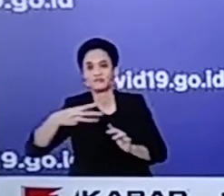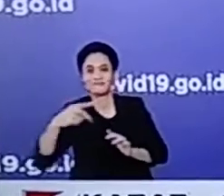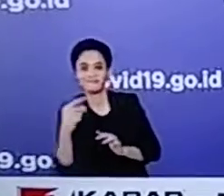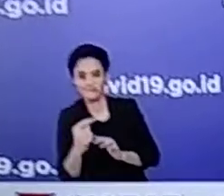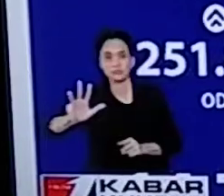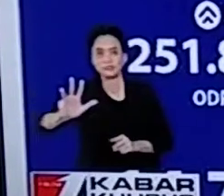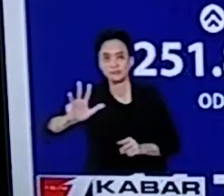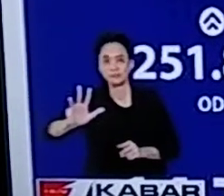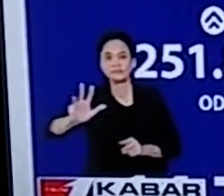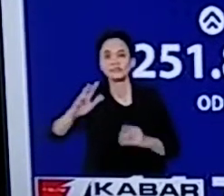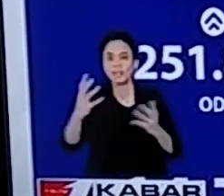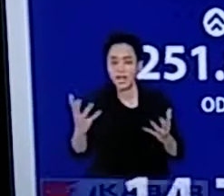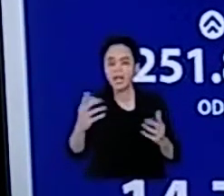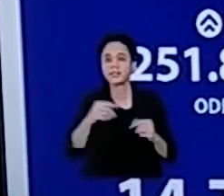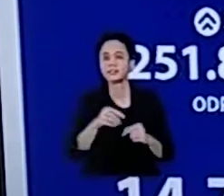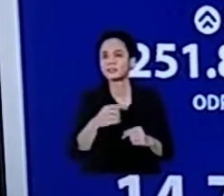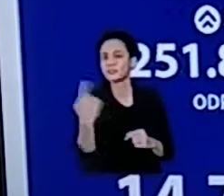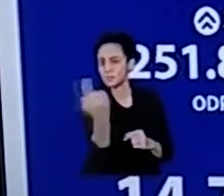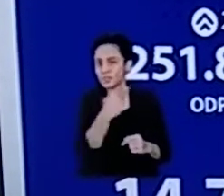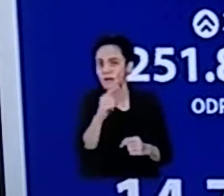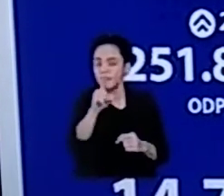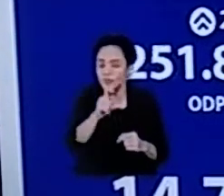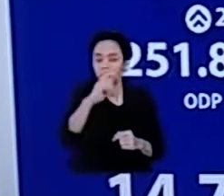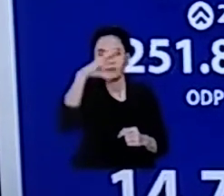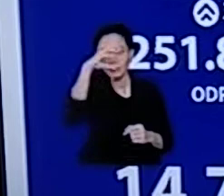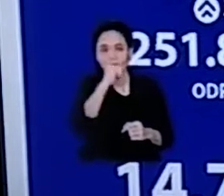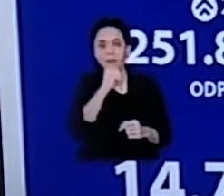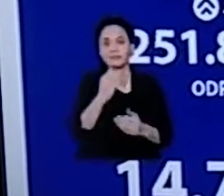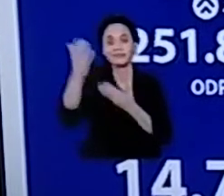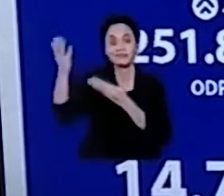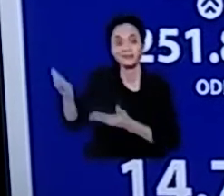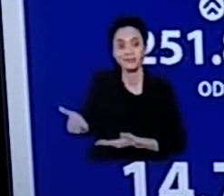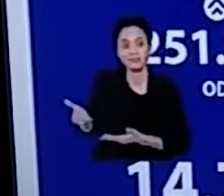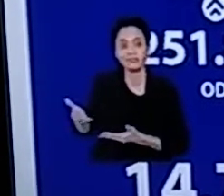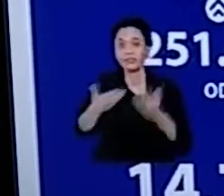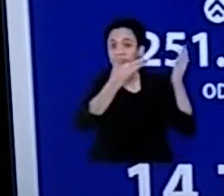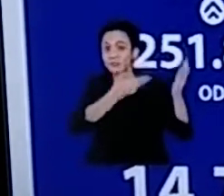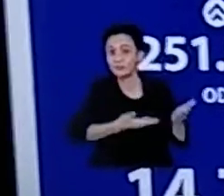pemeriksaan untuk perlu kita pahami bahwa inilah data-data yang kita miliki.